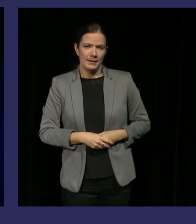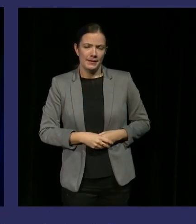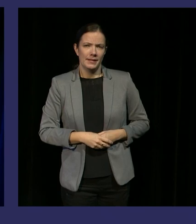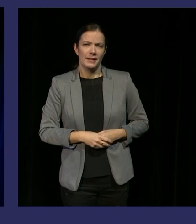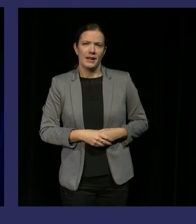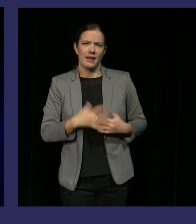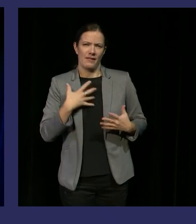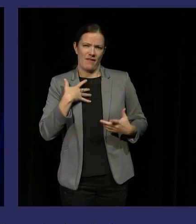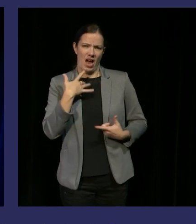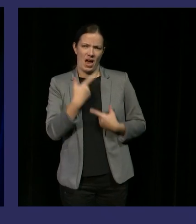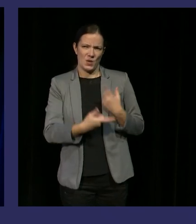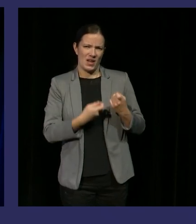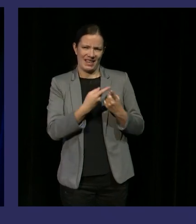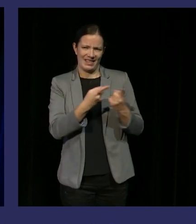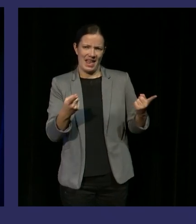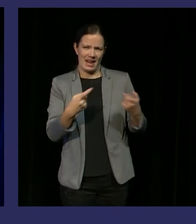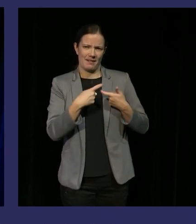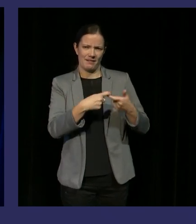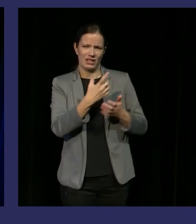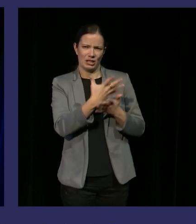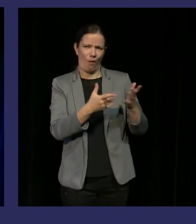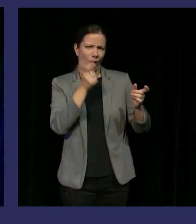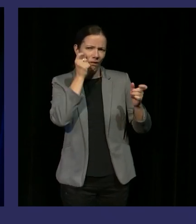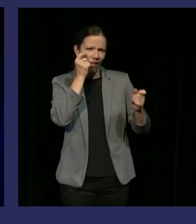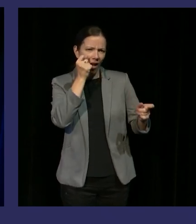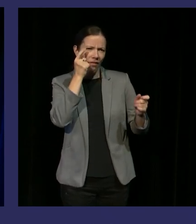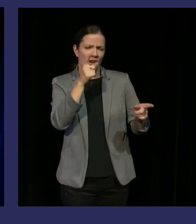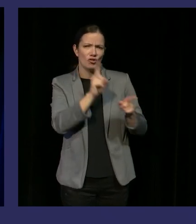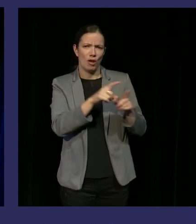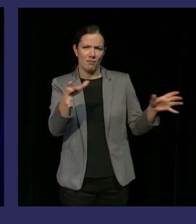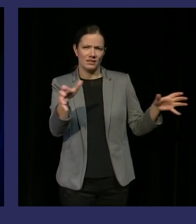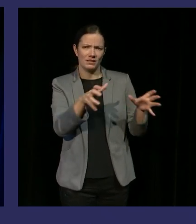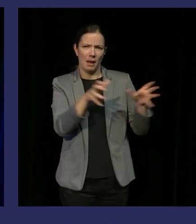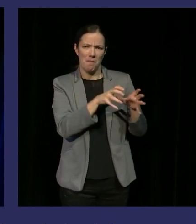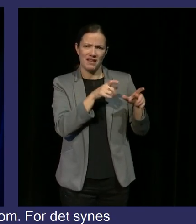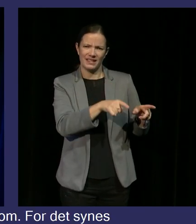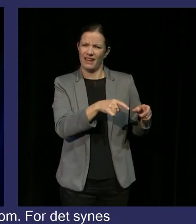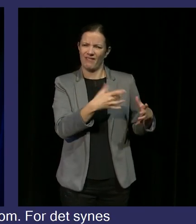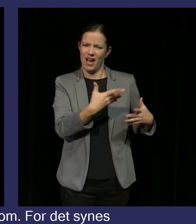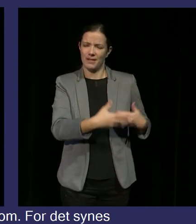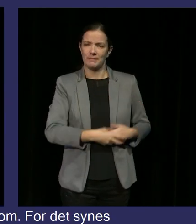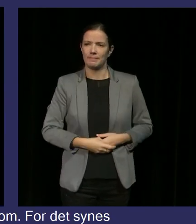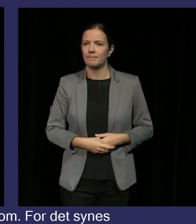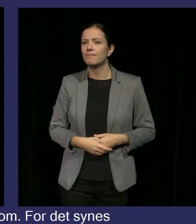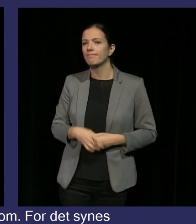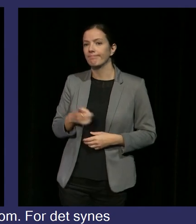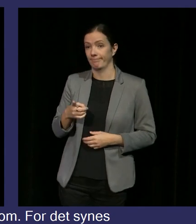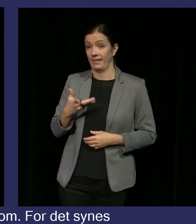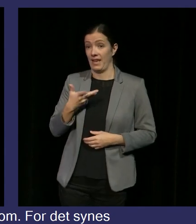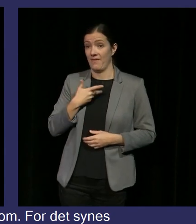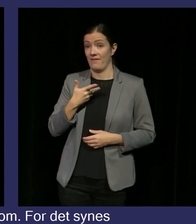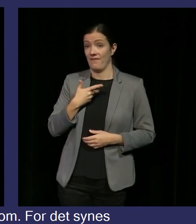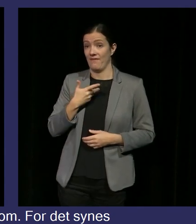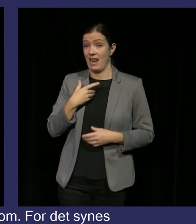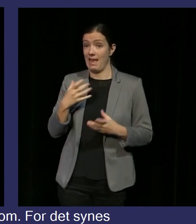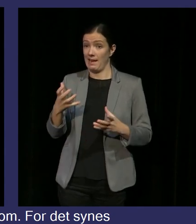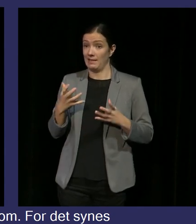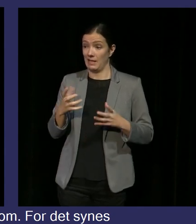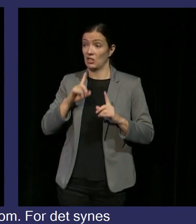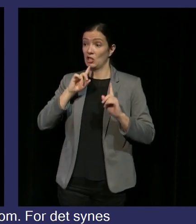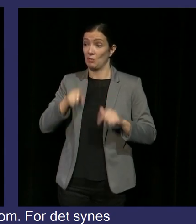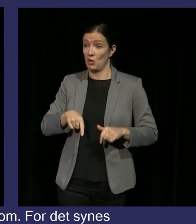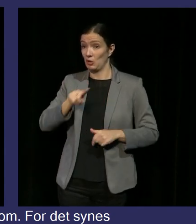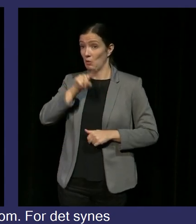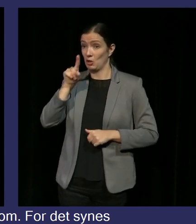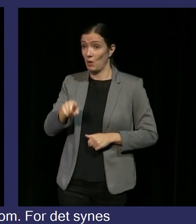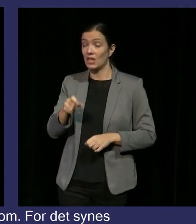Hva gjør dere med de språkdataene som da samles inn der? Ja, og det jo noe som det veldig interessant at dere spør om, for det